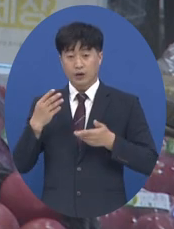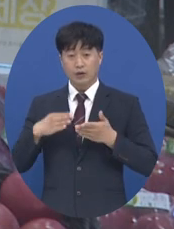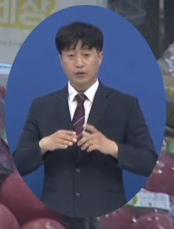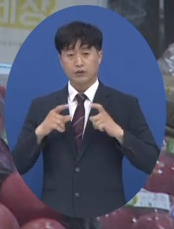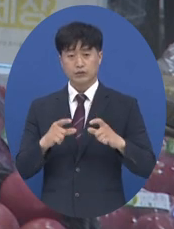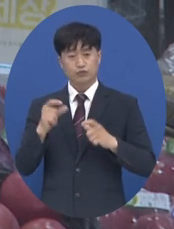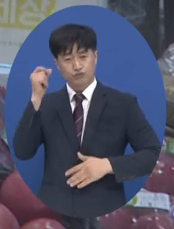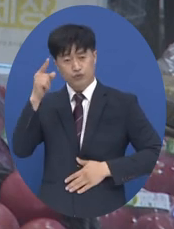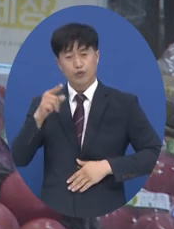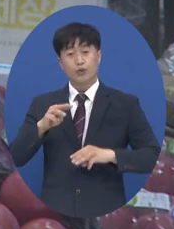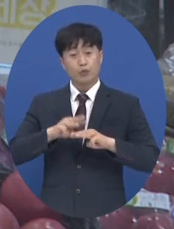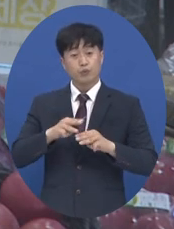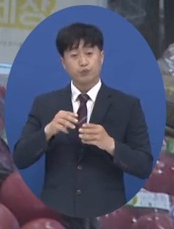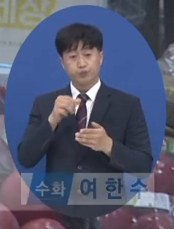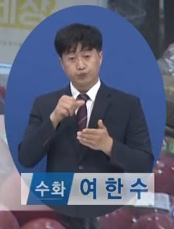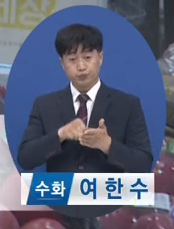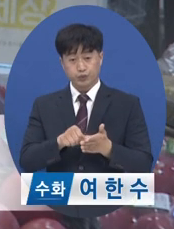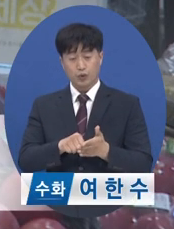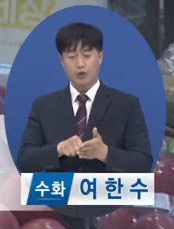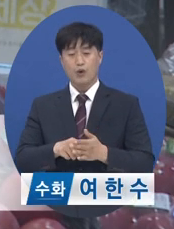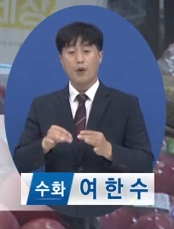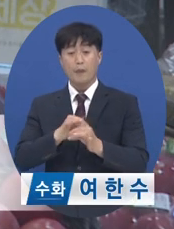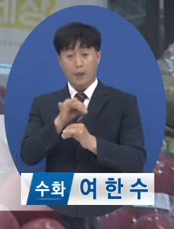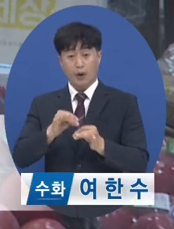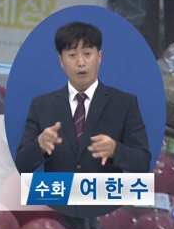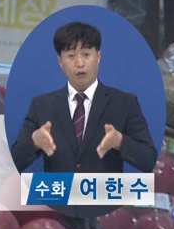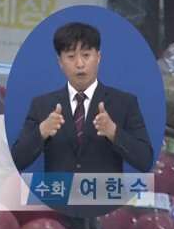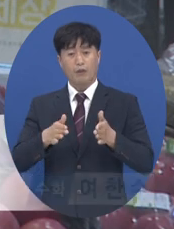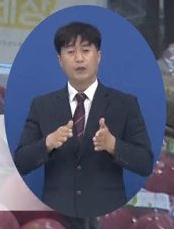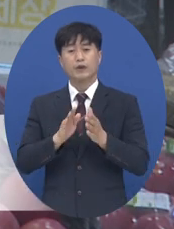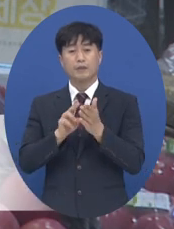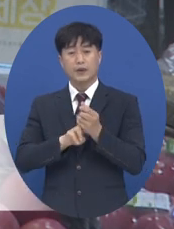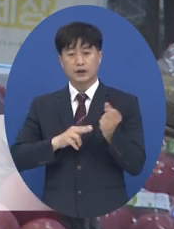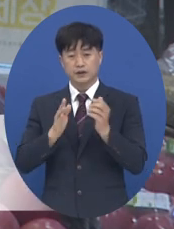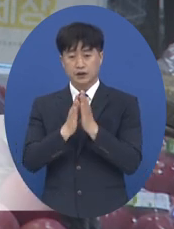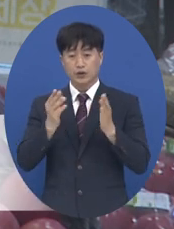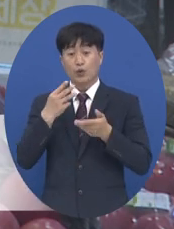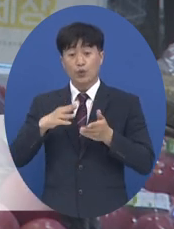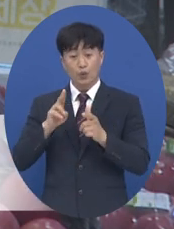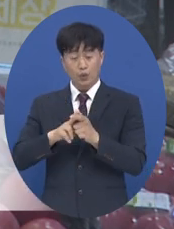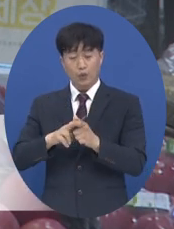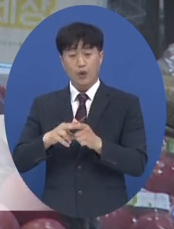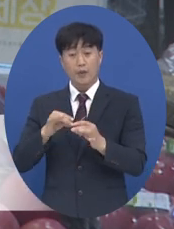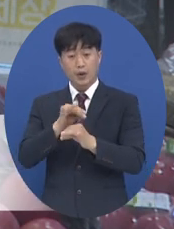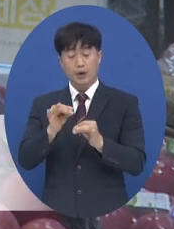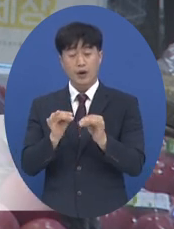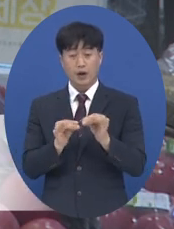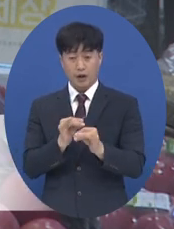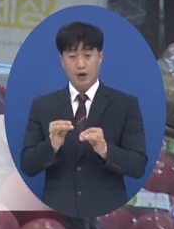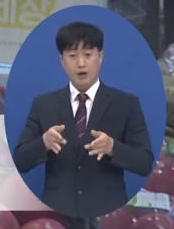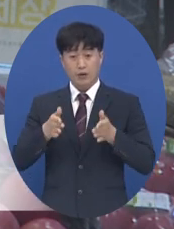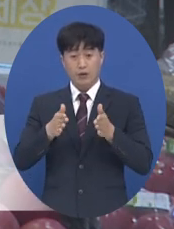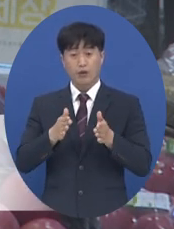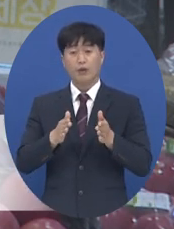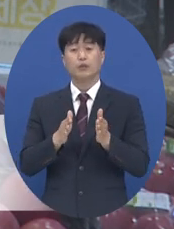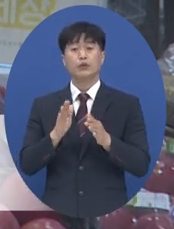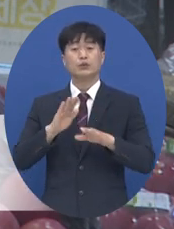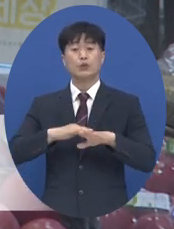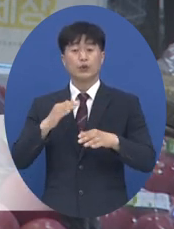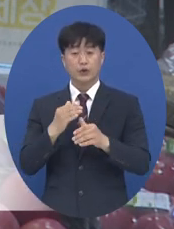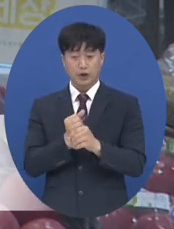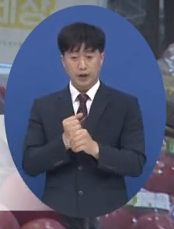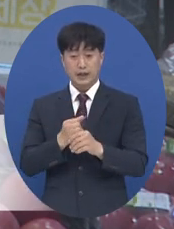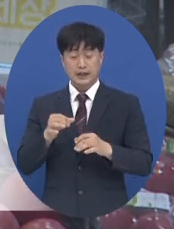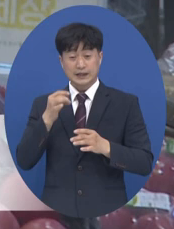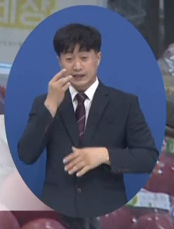경기도 지역 우수 농식품이 백화점에 진출하고 있습니다. 경기도와 한 백화점이 손을 잡고 지역 쌀가게를 개점하는가 하면